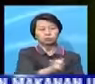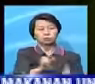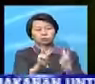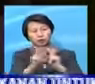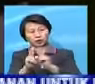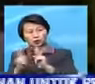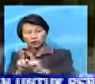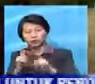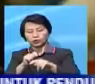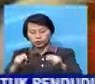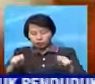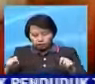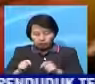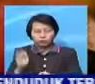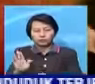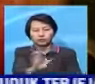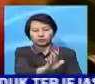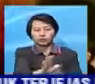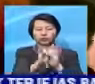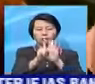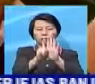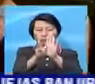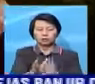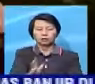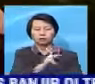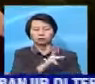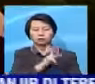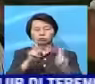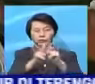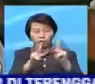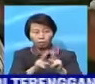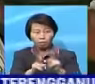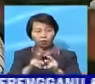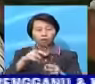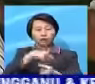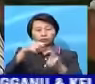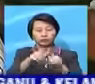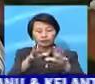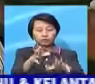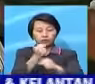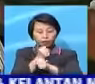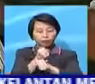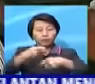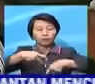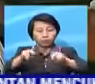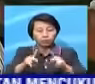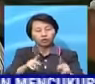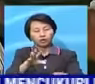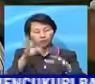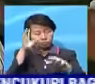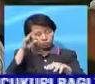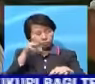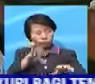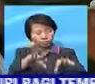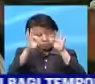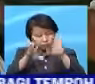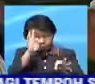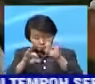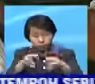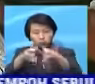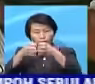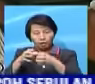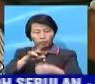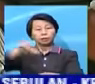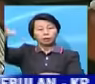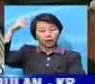kampung mereka, di tempat mereka. Mereka adalah imam, ketua kampung. Dan apabila mereka dapat peluang menunaikan ibadah haji ini, dan apabila mereka peluang,